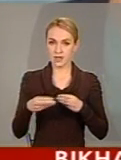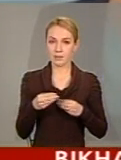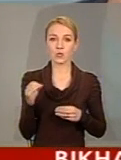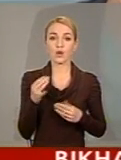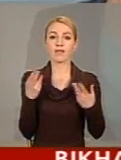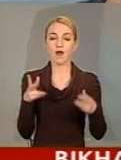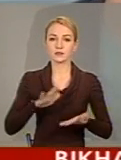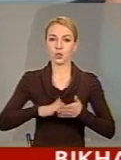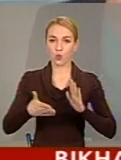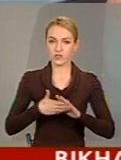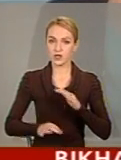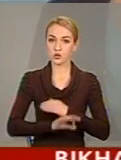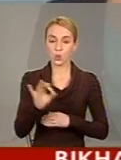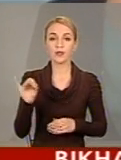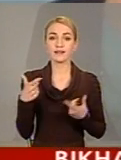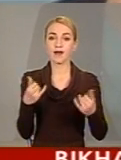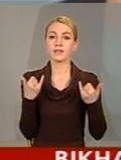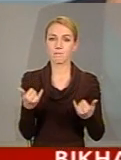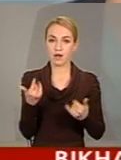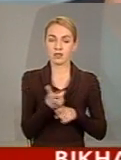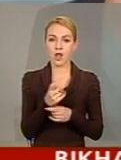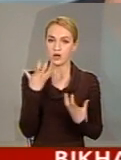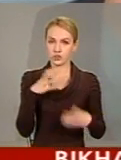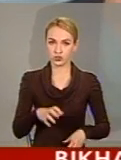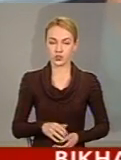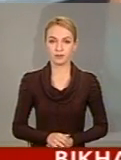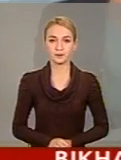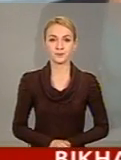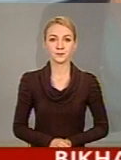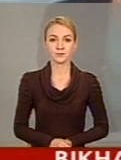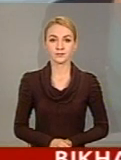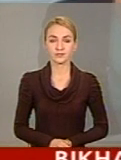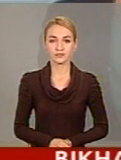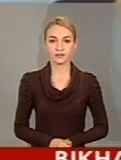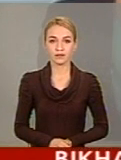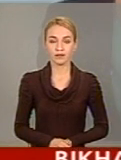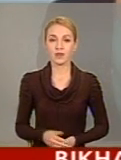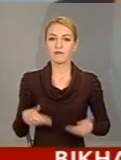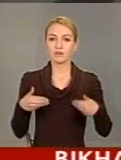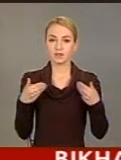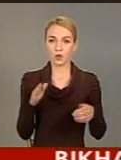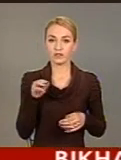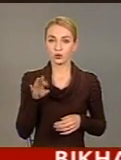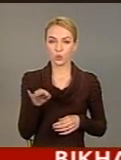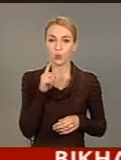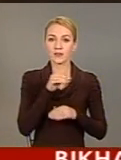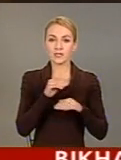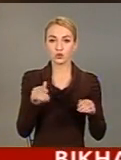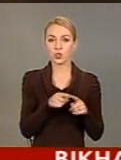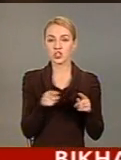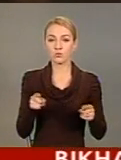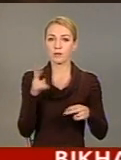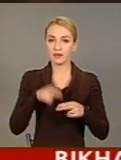Ігоре то як становище на сході і де тепер найгарячіше Вітаю Віто тишу режиму